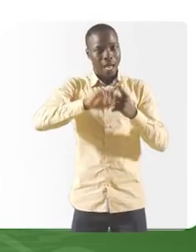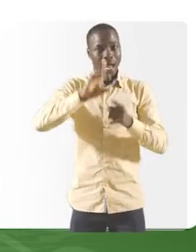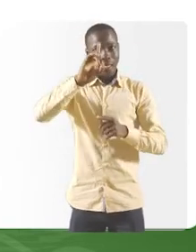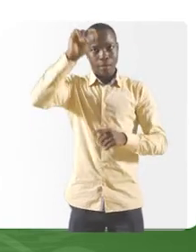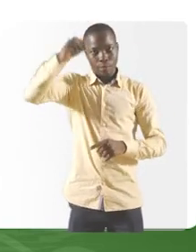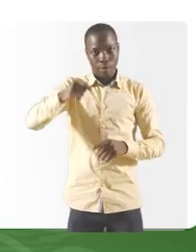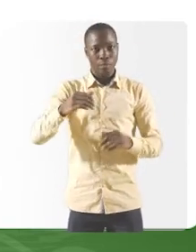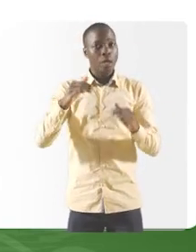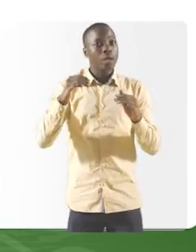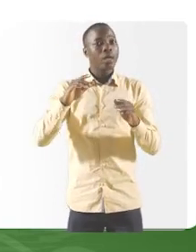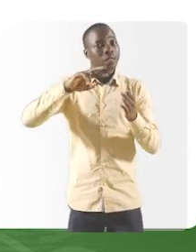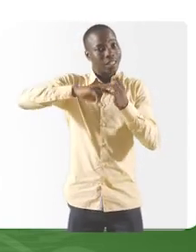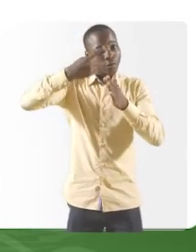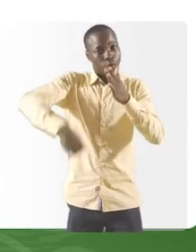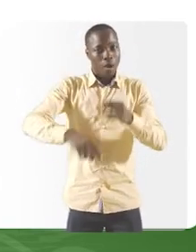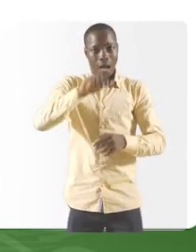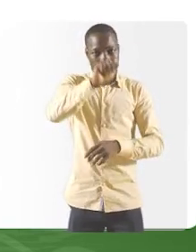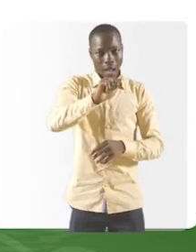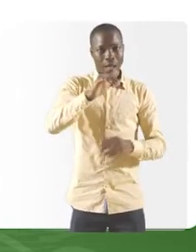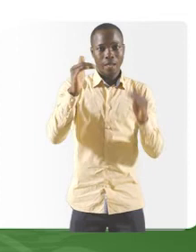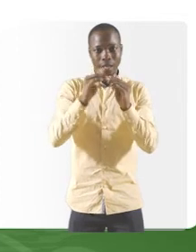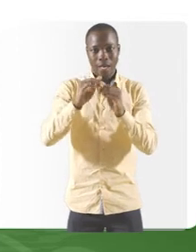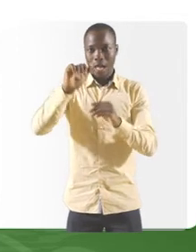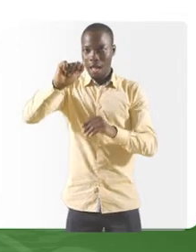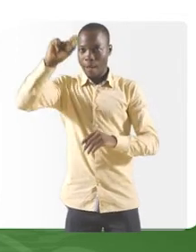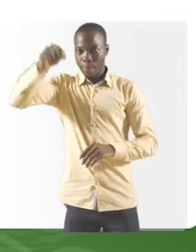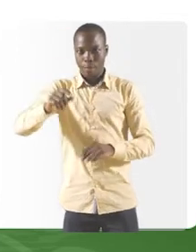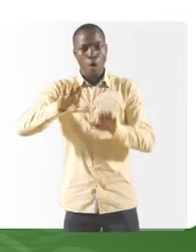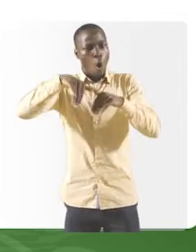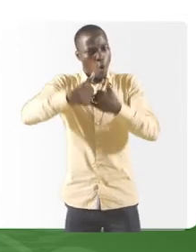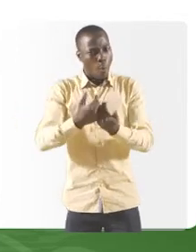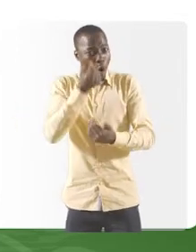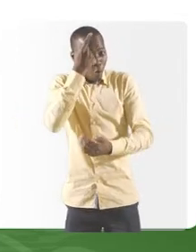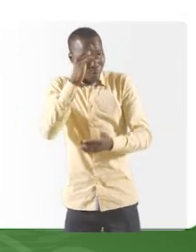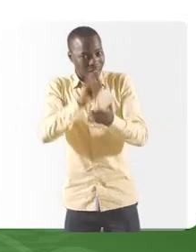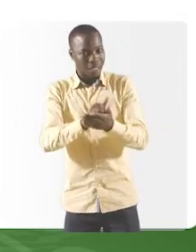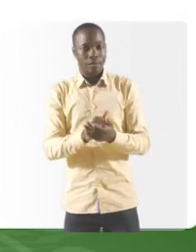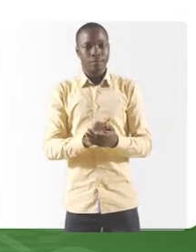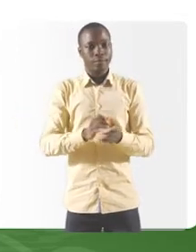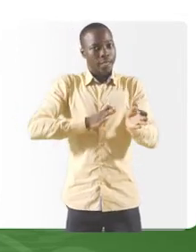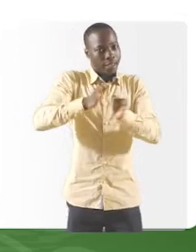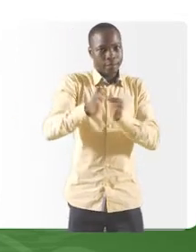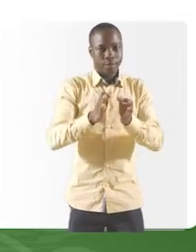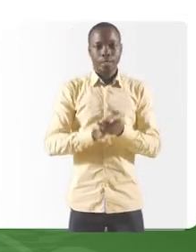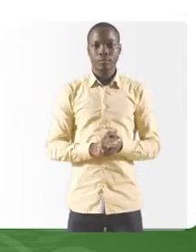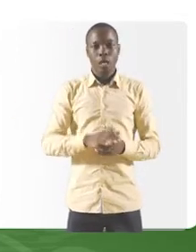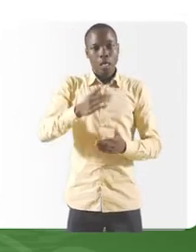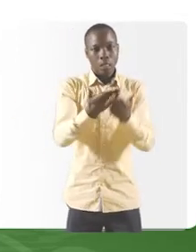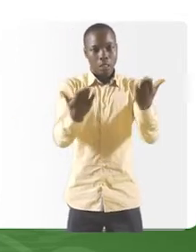à A égale à A'. Comment comprendre cette propriété? Ici, il faut comprendre